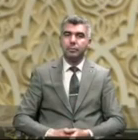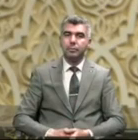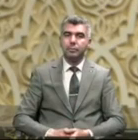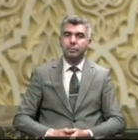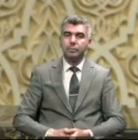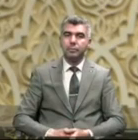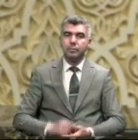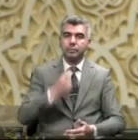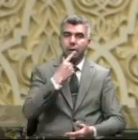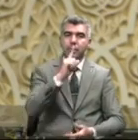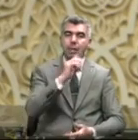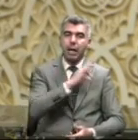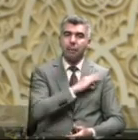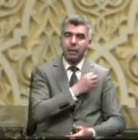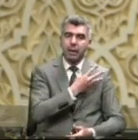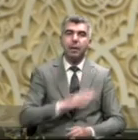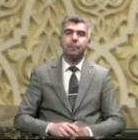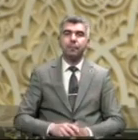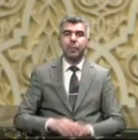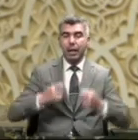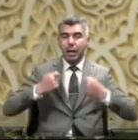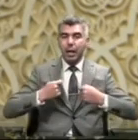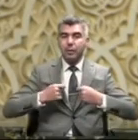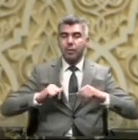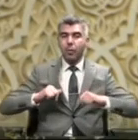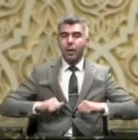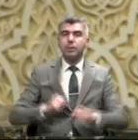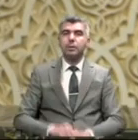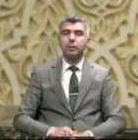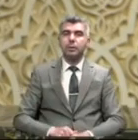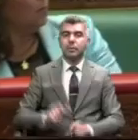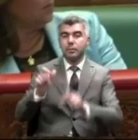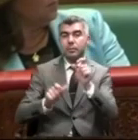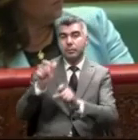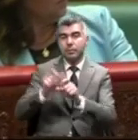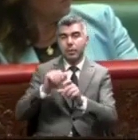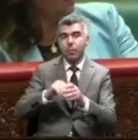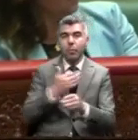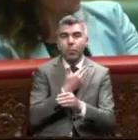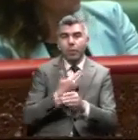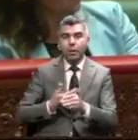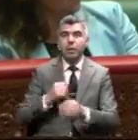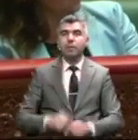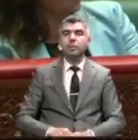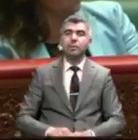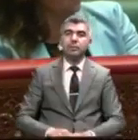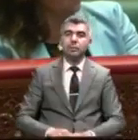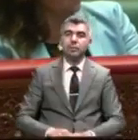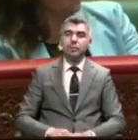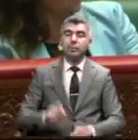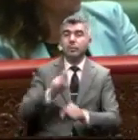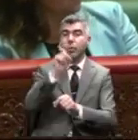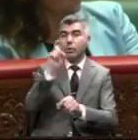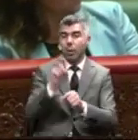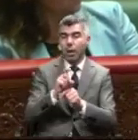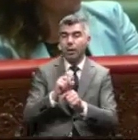بسم الله الرحمن الرحيم السيد الرئيس المحترم السيد الوزير المحترم السيده والسادات المشتركه المحترمون نسائلكم